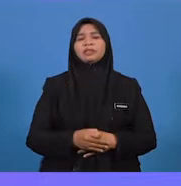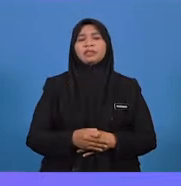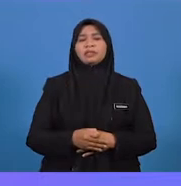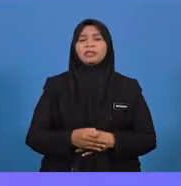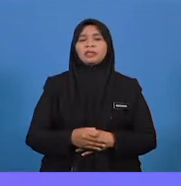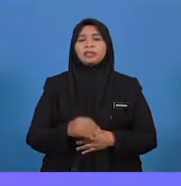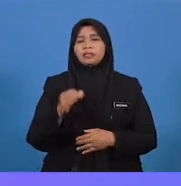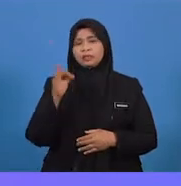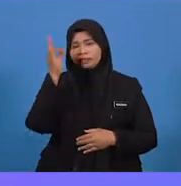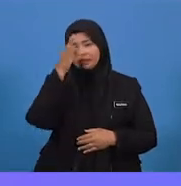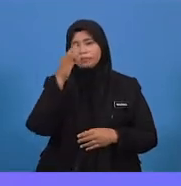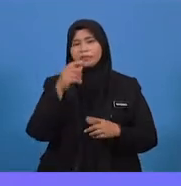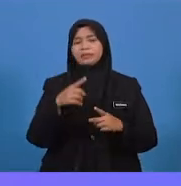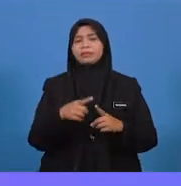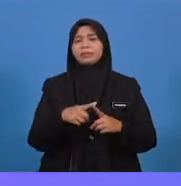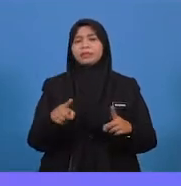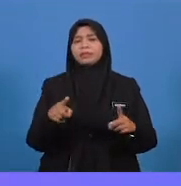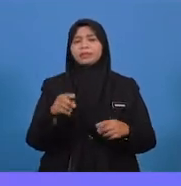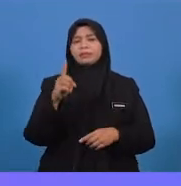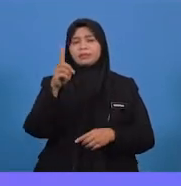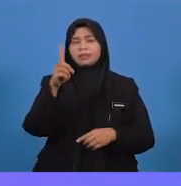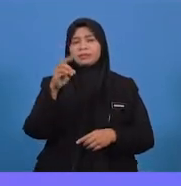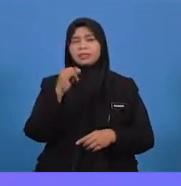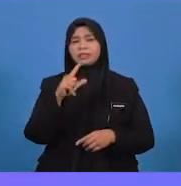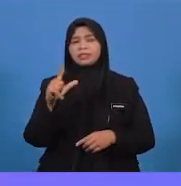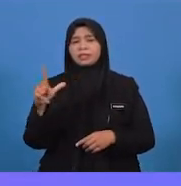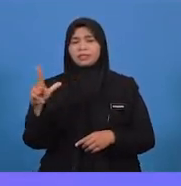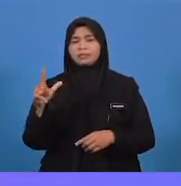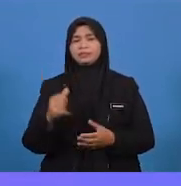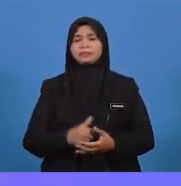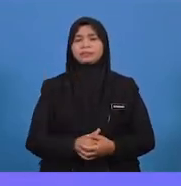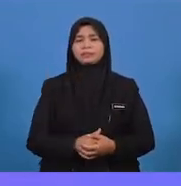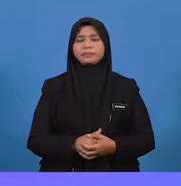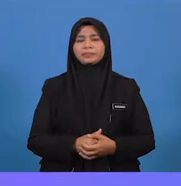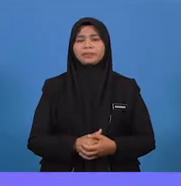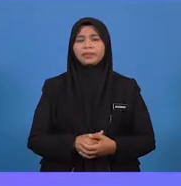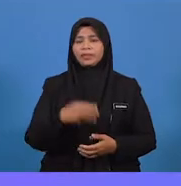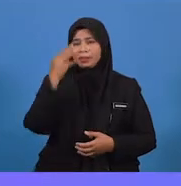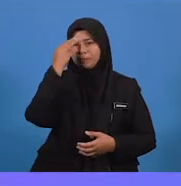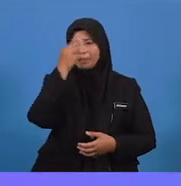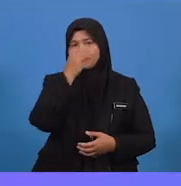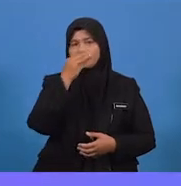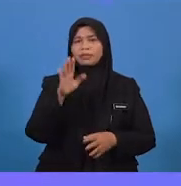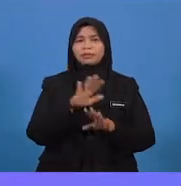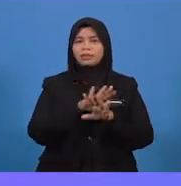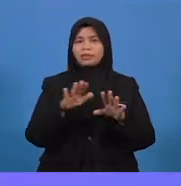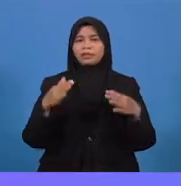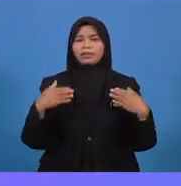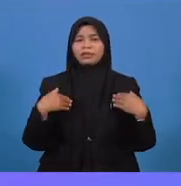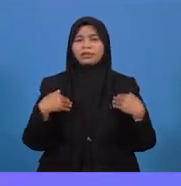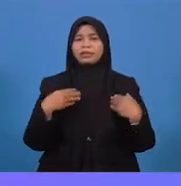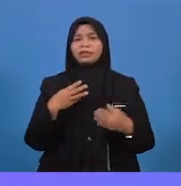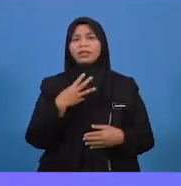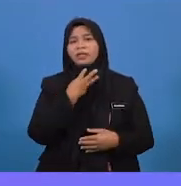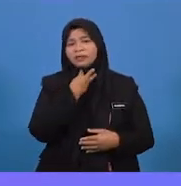aspek sifat ini, perbezaan pertama antara malaikat dengan manusia ialah malaikat tidak mempunyai